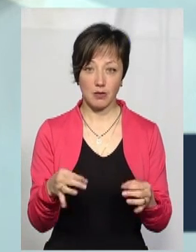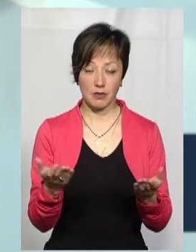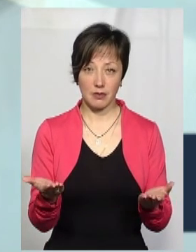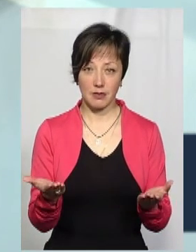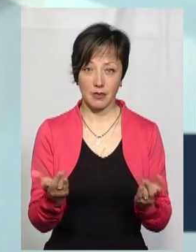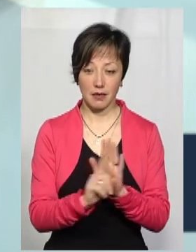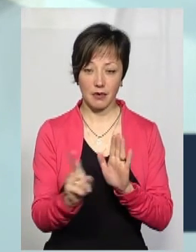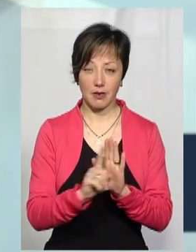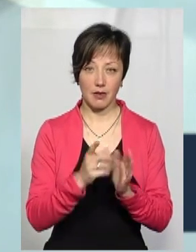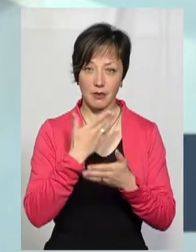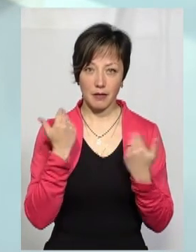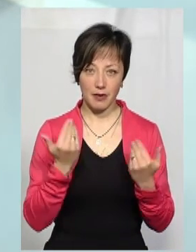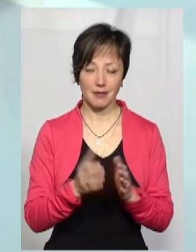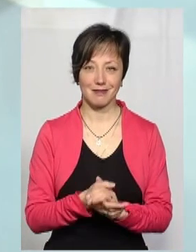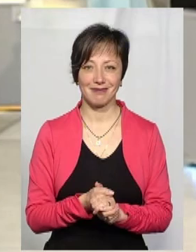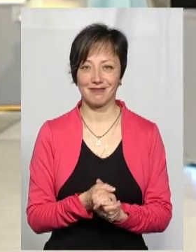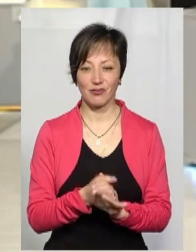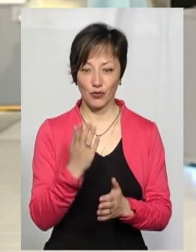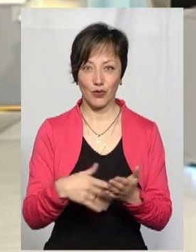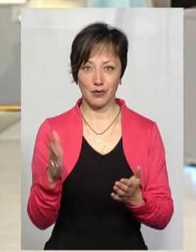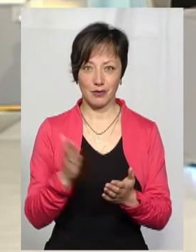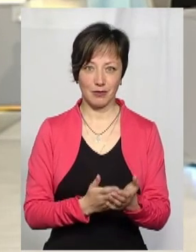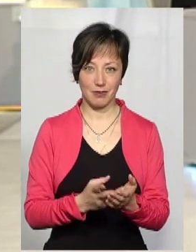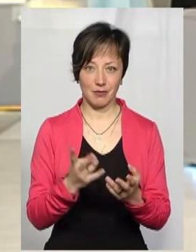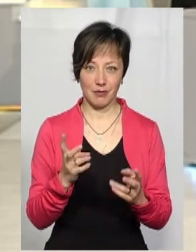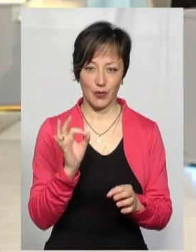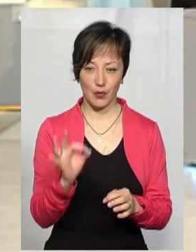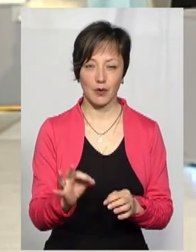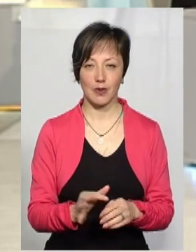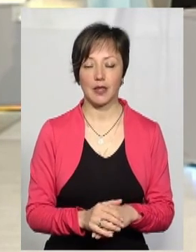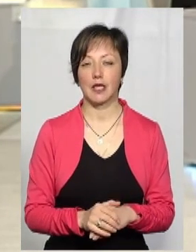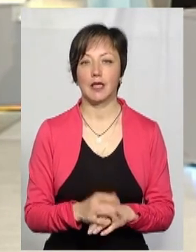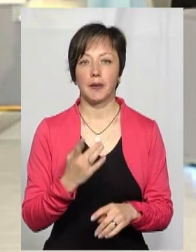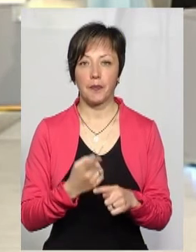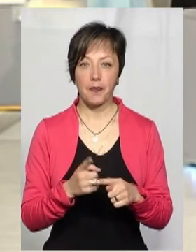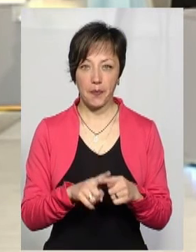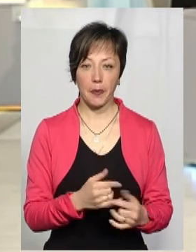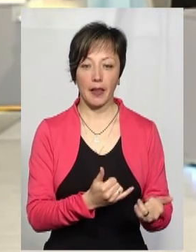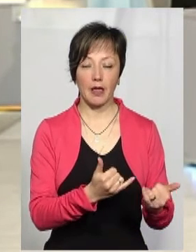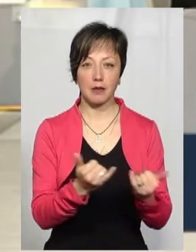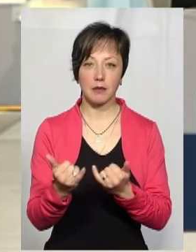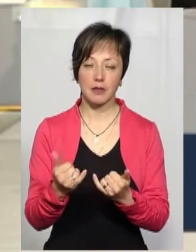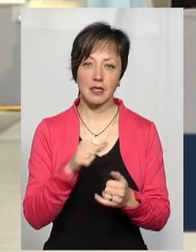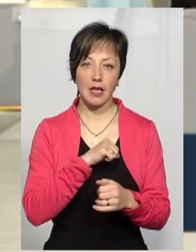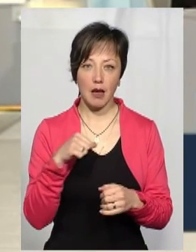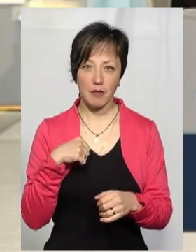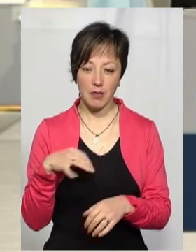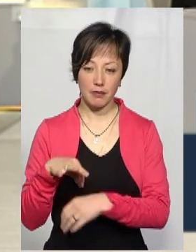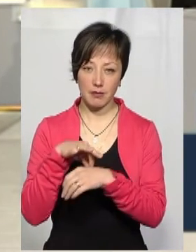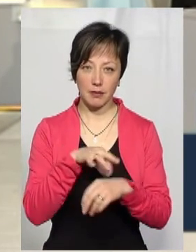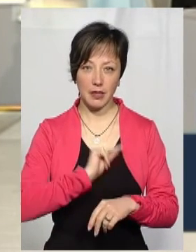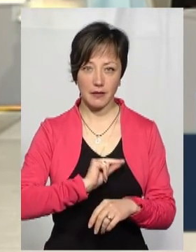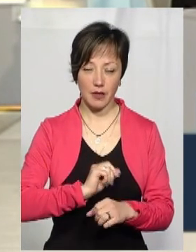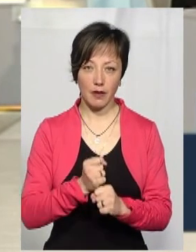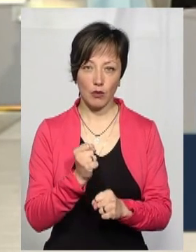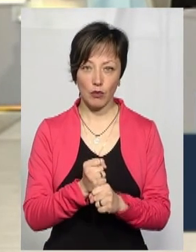не тільки, ну, ходить… Він да, ніде не він ніде працює. Не ходить, то десь і забезпечували і самі довоз фахівців